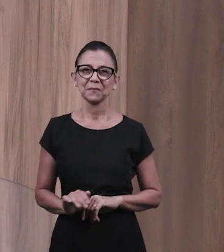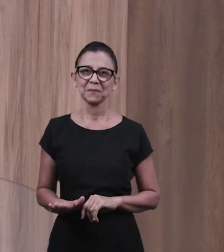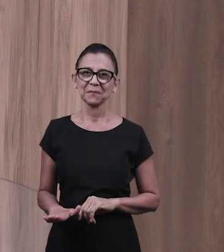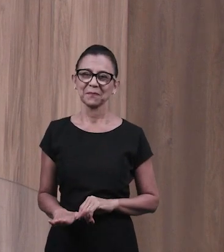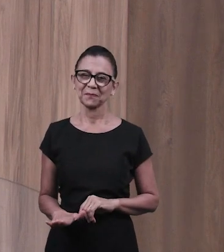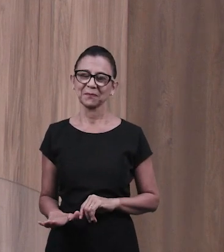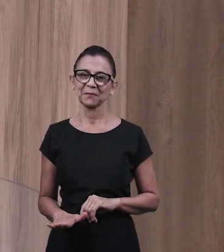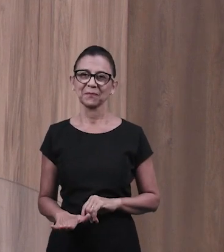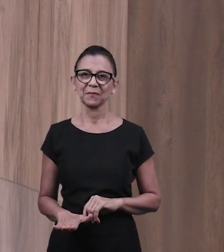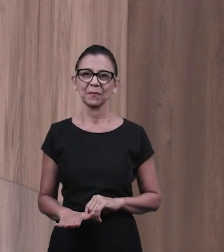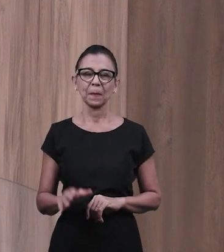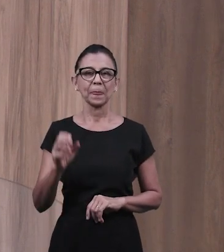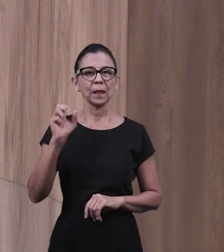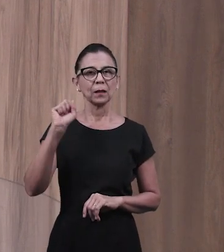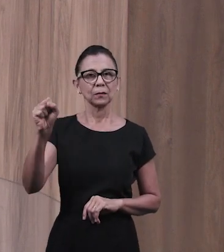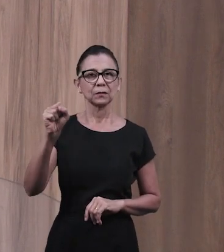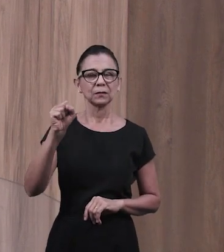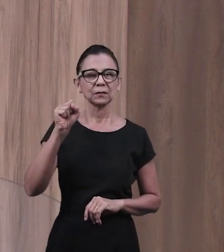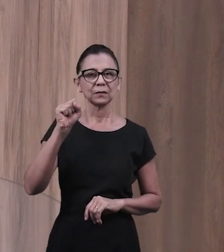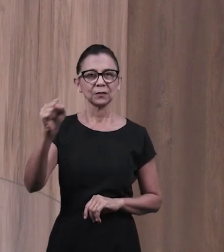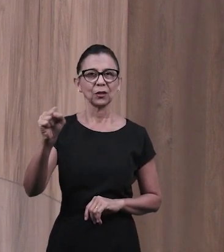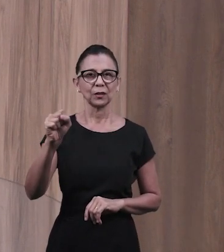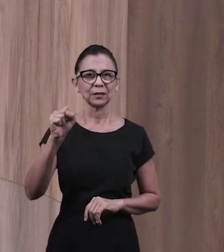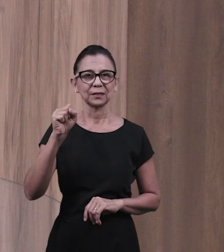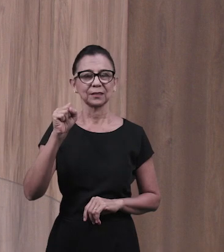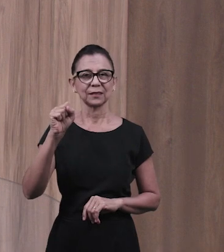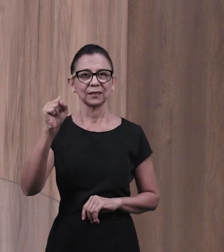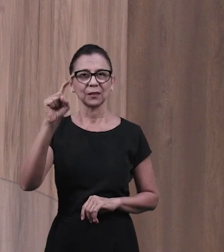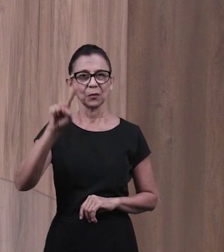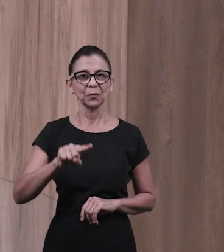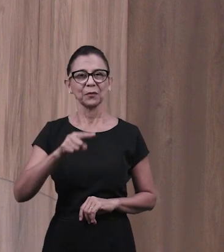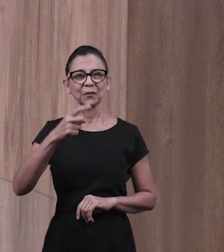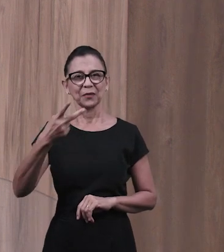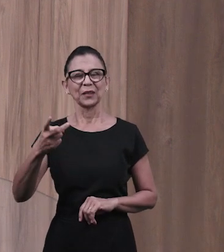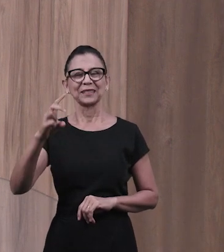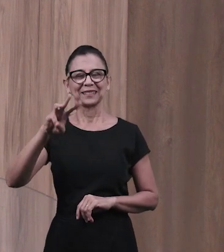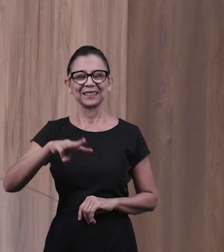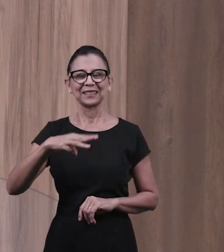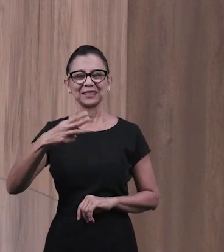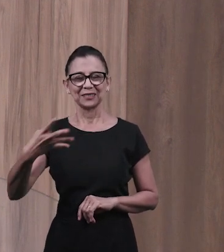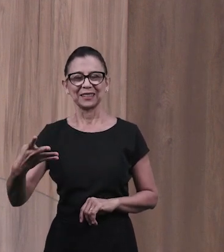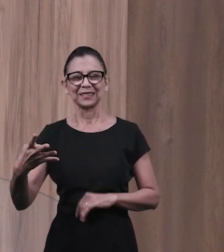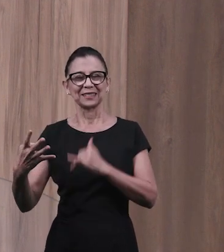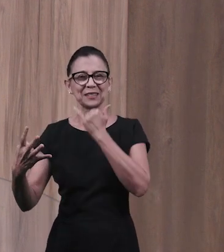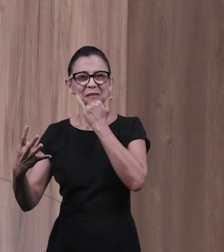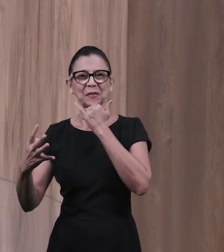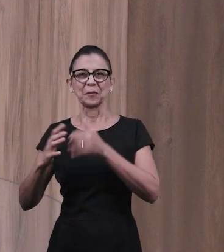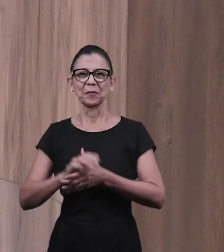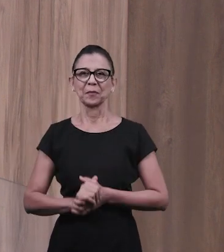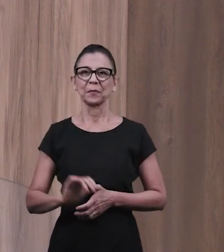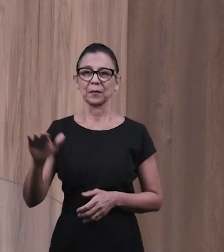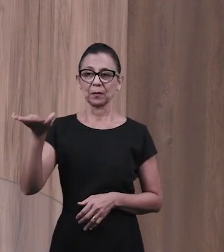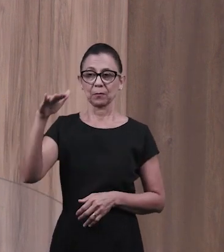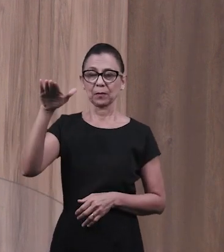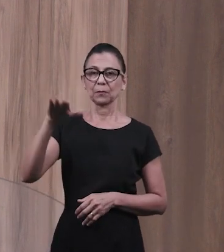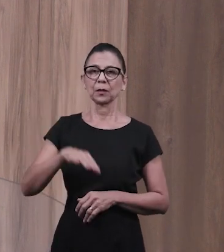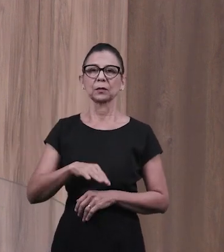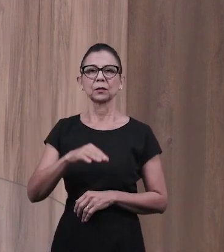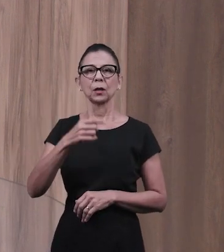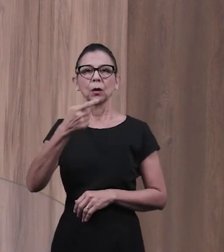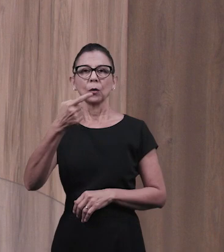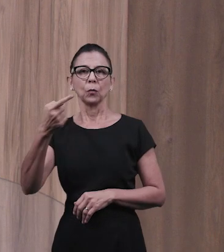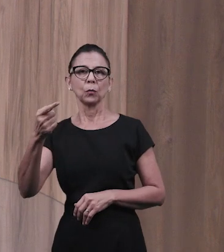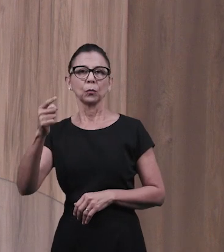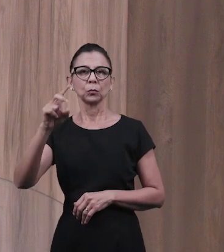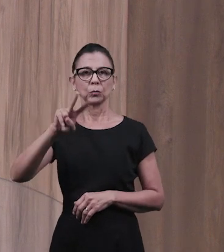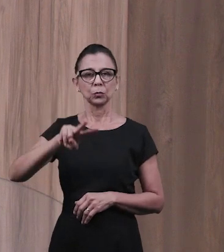Pour les petits, 1, 2, 3, 4. et aussi pour les plus grands.